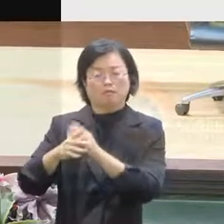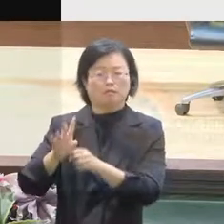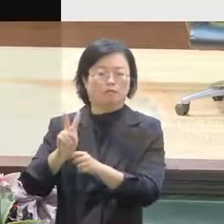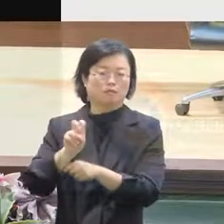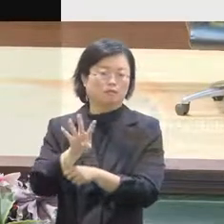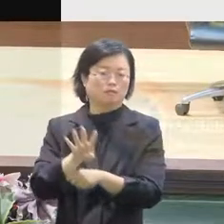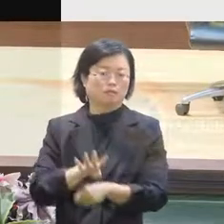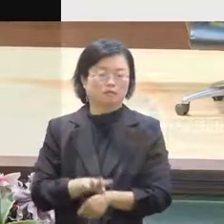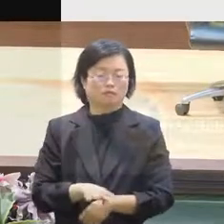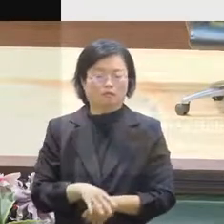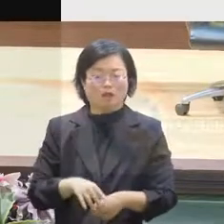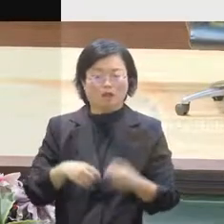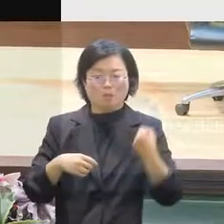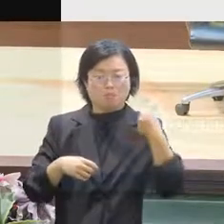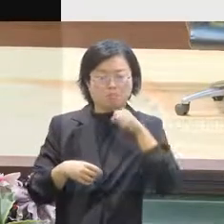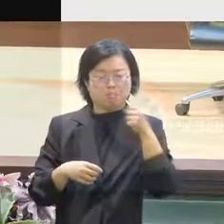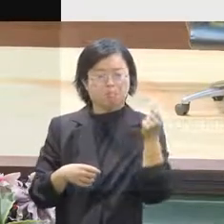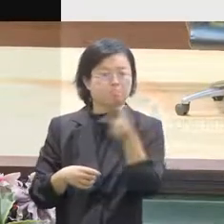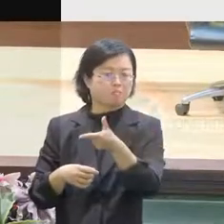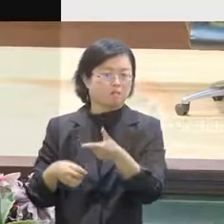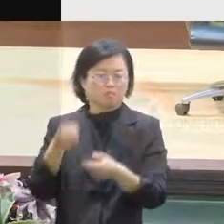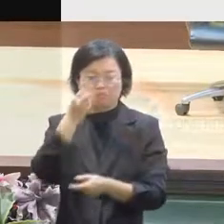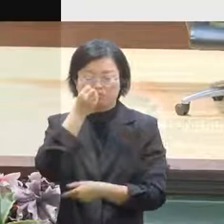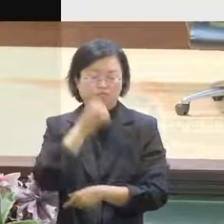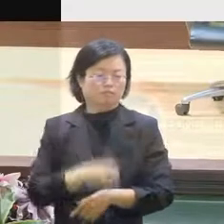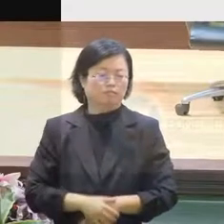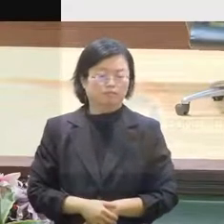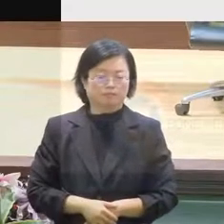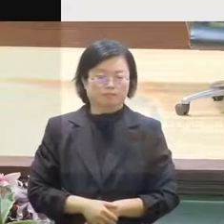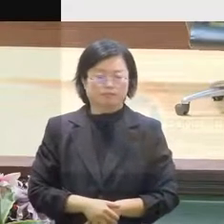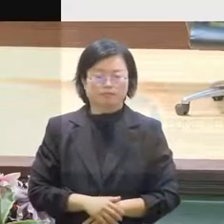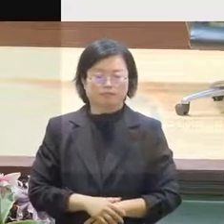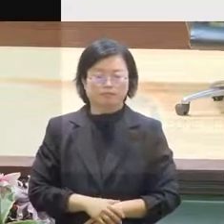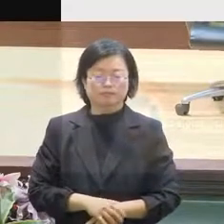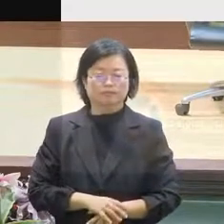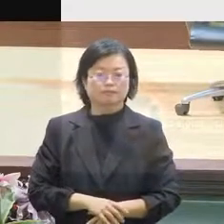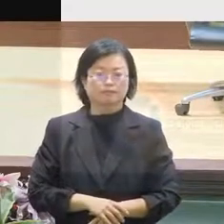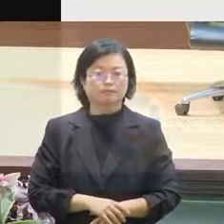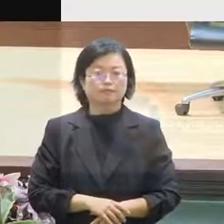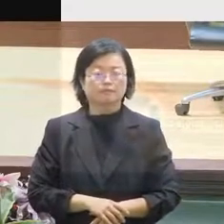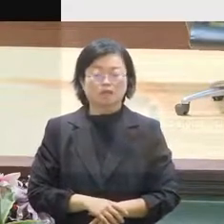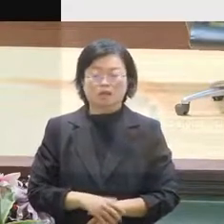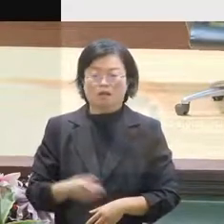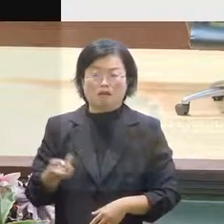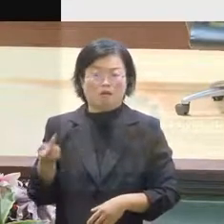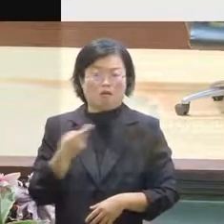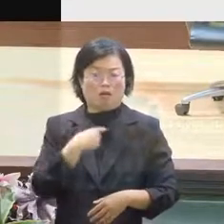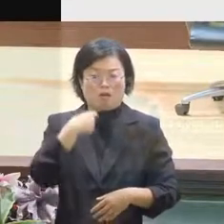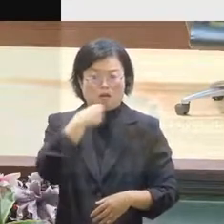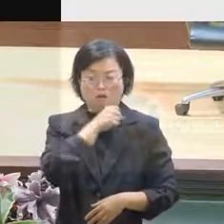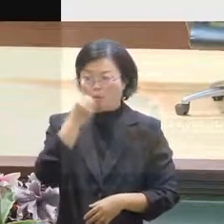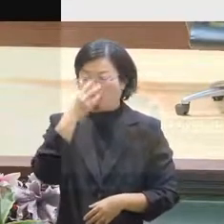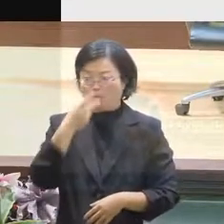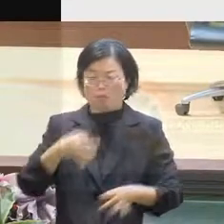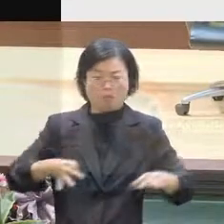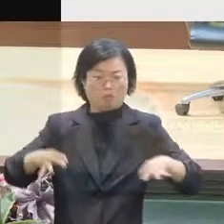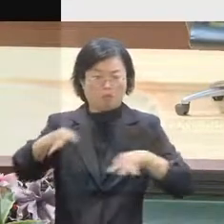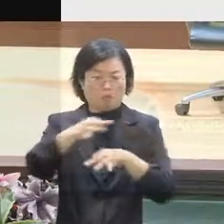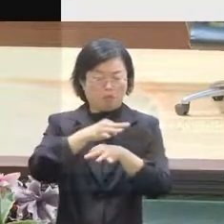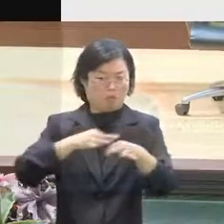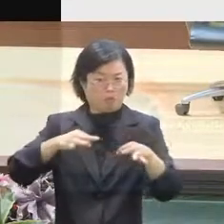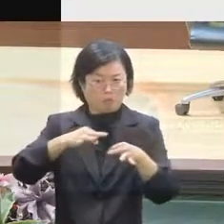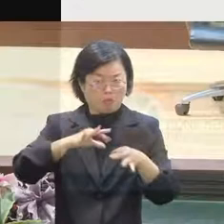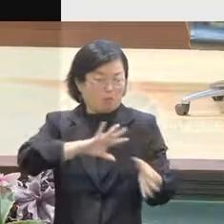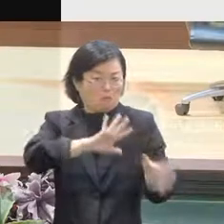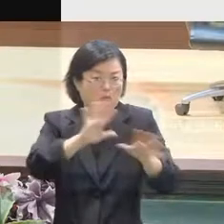港即便是和亚洲同样经济水平发展相似的国家相比呢，香港也